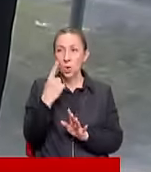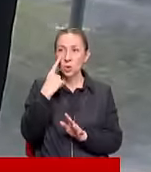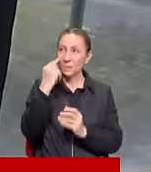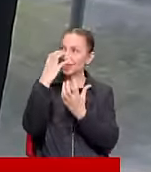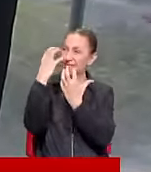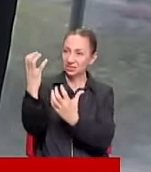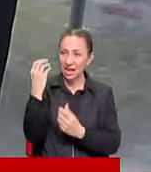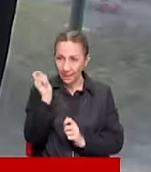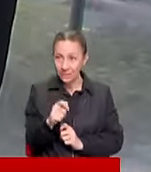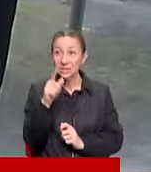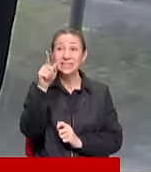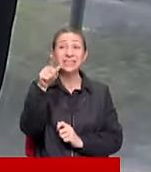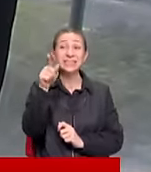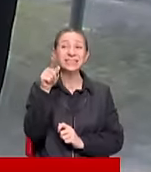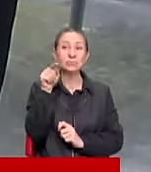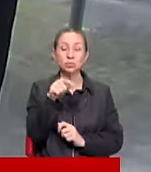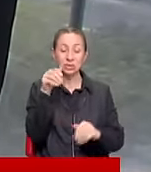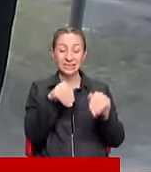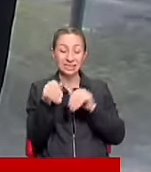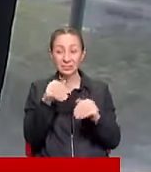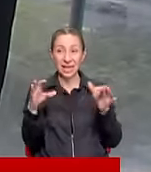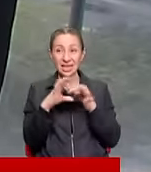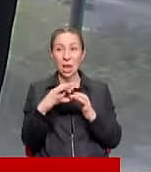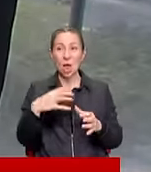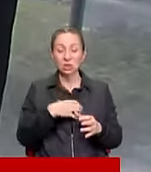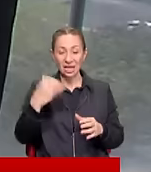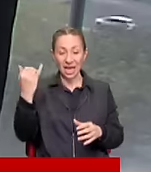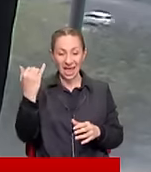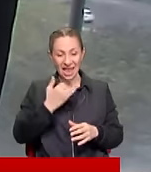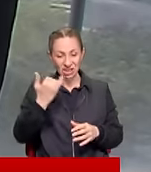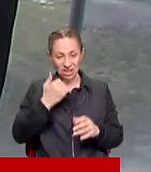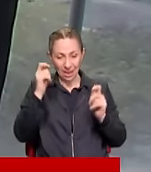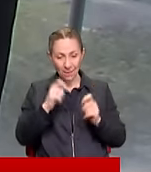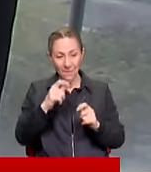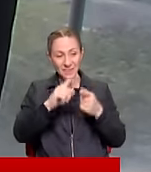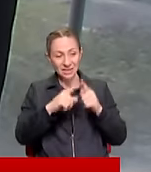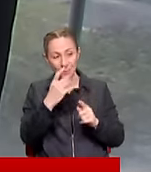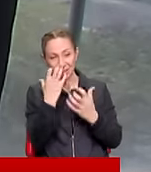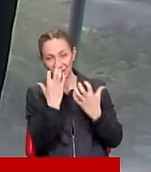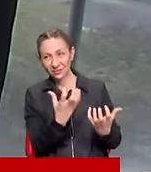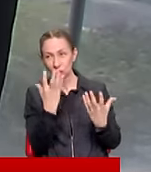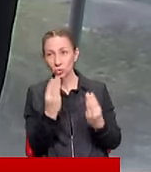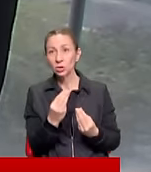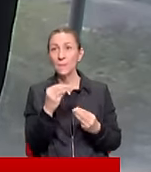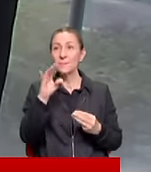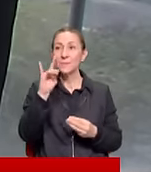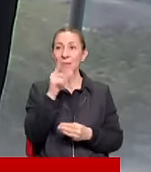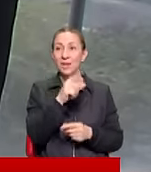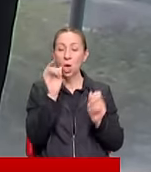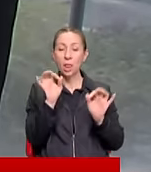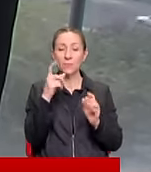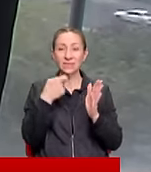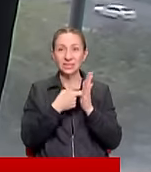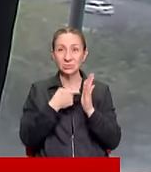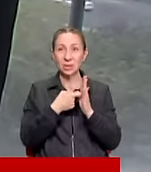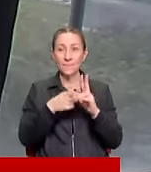bir tavsiye iletmiş. Sizin bu seçimle ilgili öz eleştiri yapan partilere belki bir tavsiyeniz olabilir. Milliyetçi Hareket Partisi'nin önemli bir